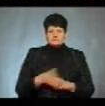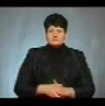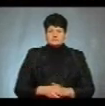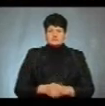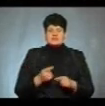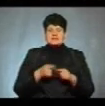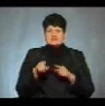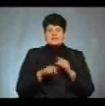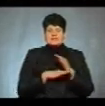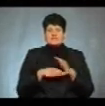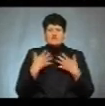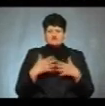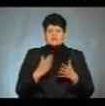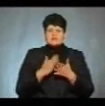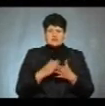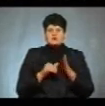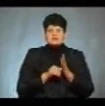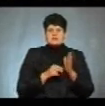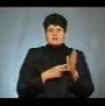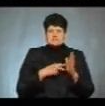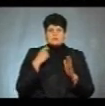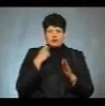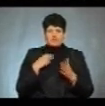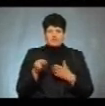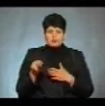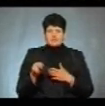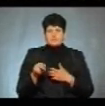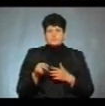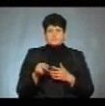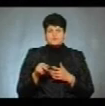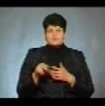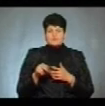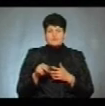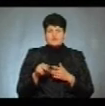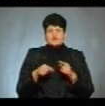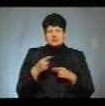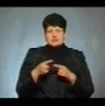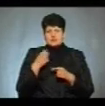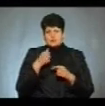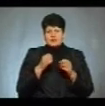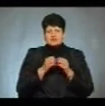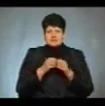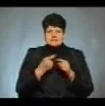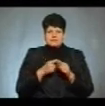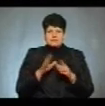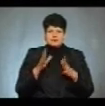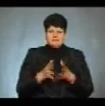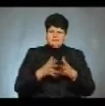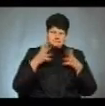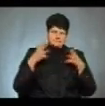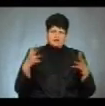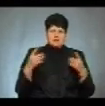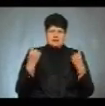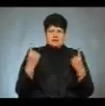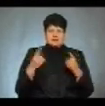Ці дерева їм вже по 6, а деякі по 7 років вже закуплені. Так? Тобто через якихось років 10 це буде вже потужне громадне дерево, яке